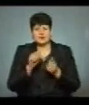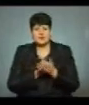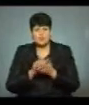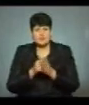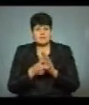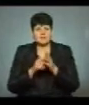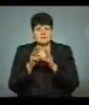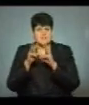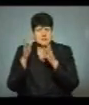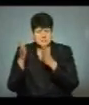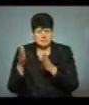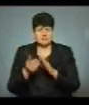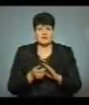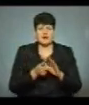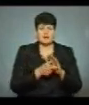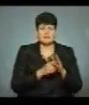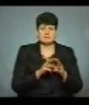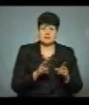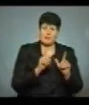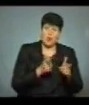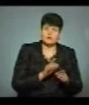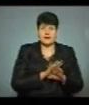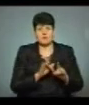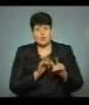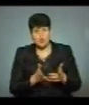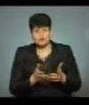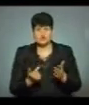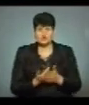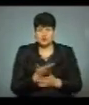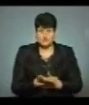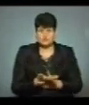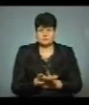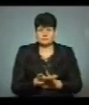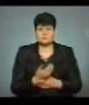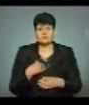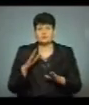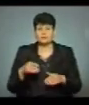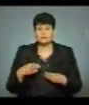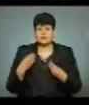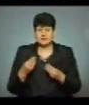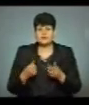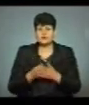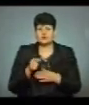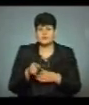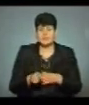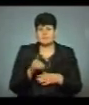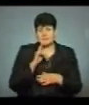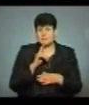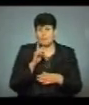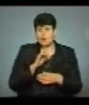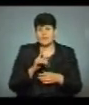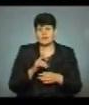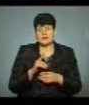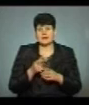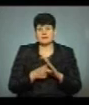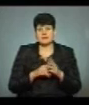до Кабміну, Кабмін або погоджує, або не погоджує знову. Ми будемо подавати до тих пір, поки Кабінет міністрів не погодить, тому що ми